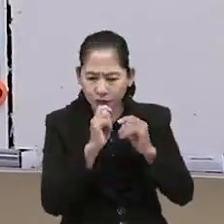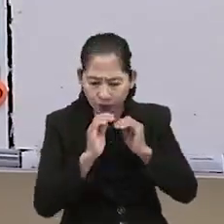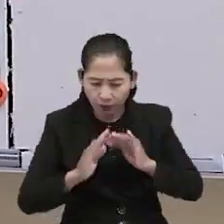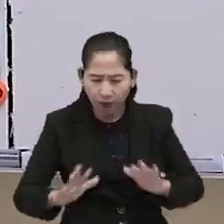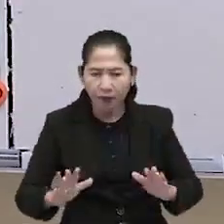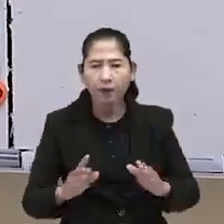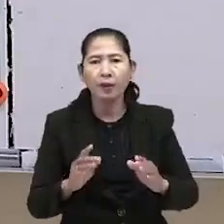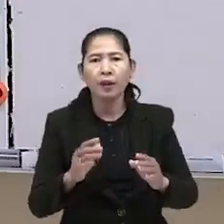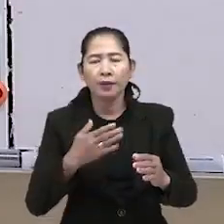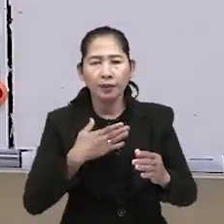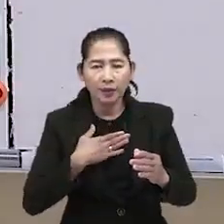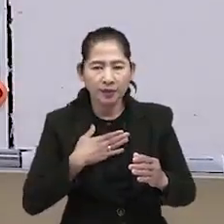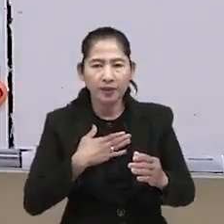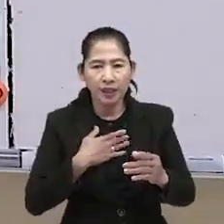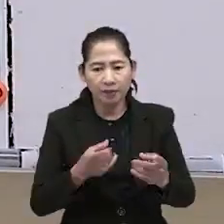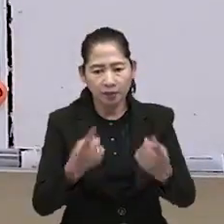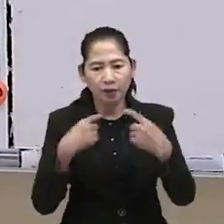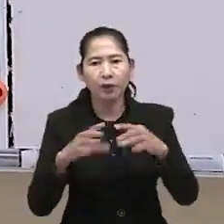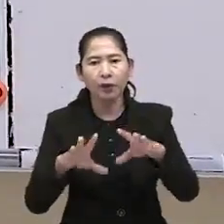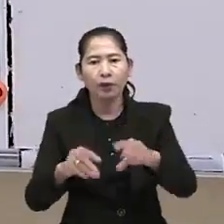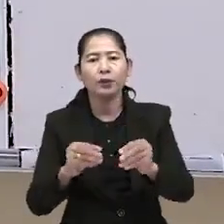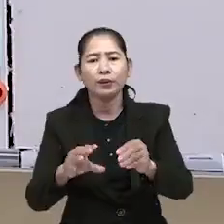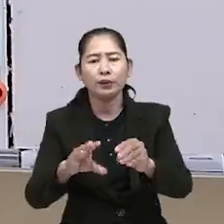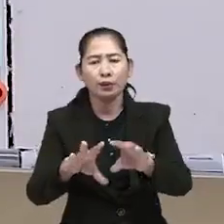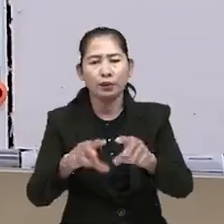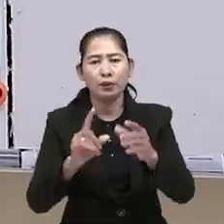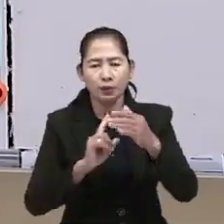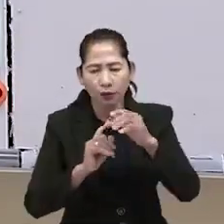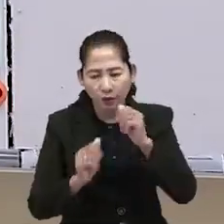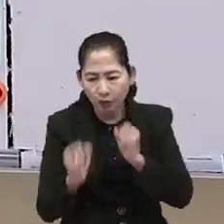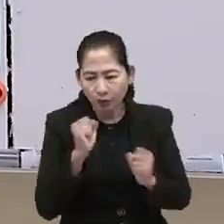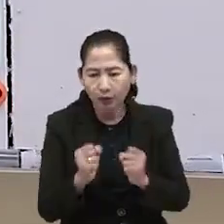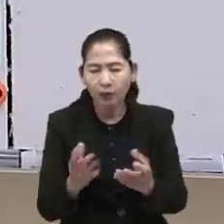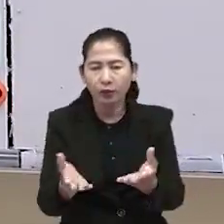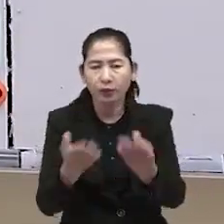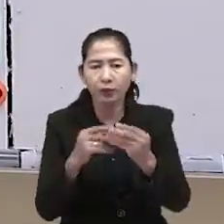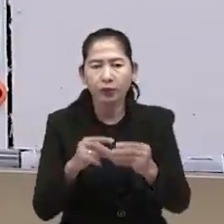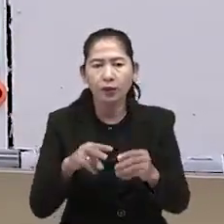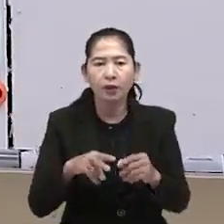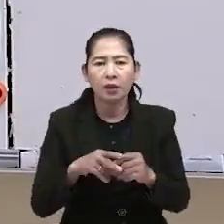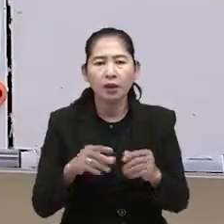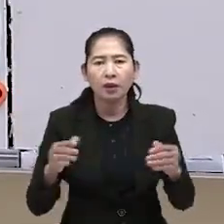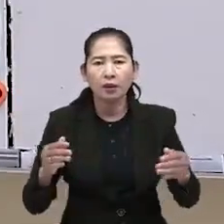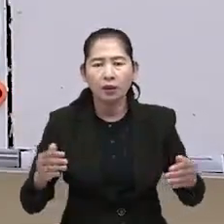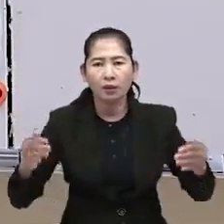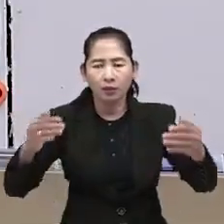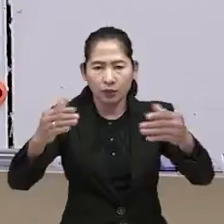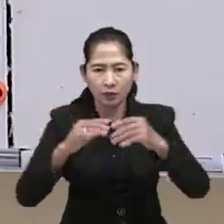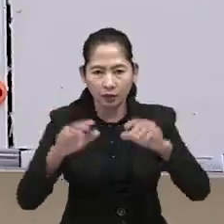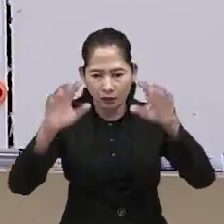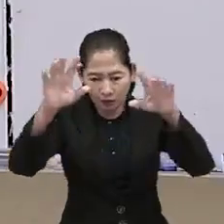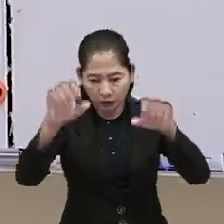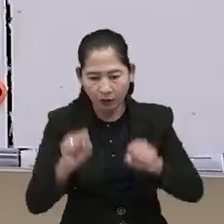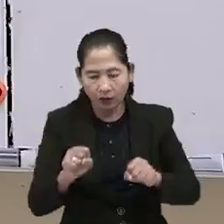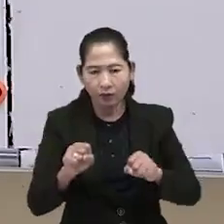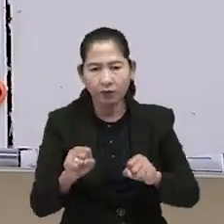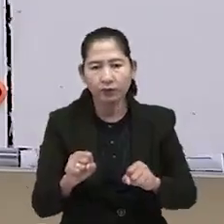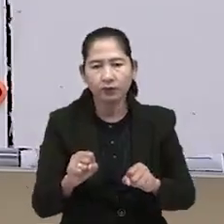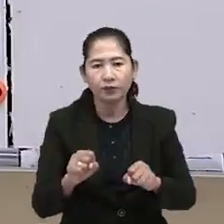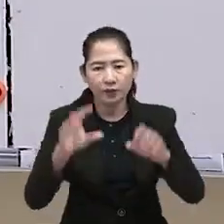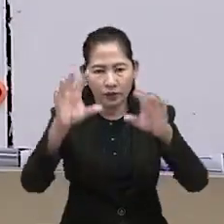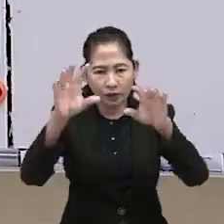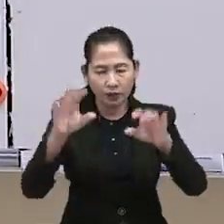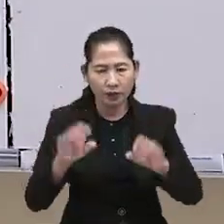ត់ពេលម្ចាស់មកដល់យ៉ាងម៉េចដែរកូនរត់ទទួលម្ចាស់ចាលឹកជើងម្ចាស់លោតកន្ត្រោងចាលោតក